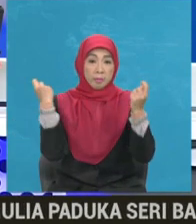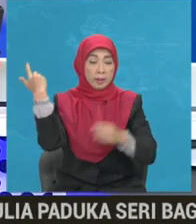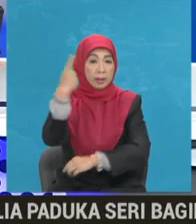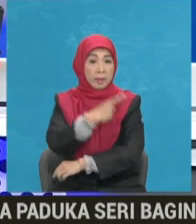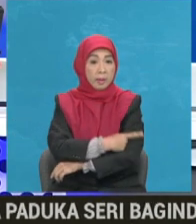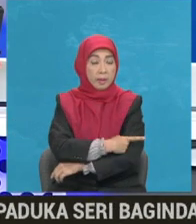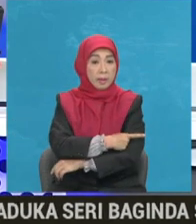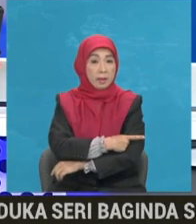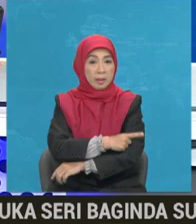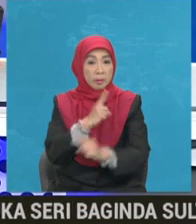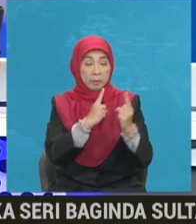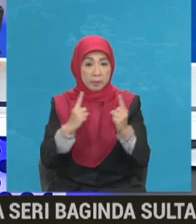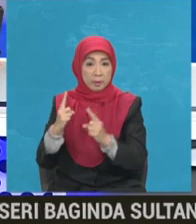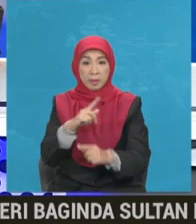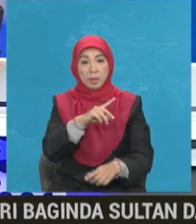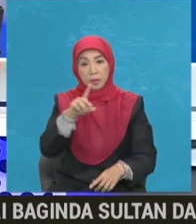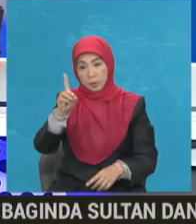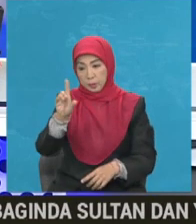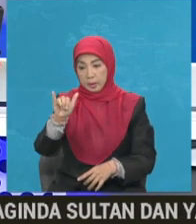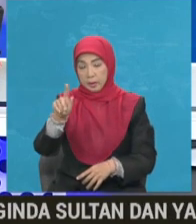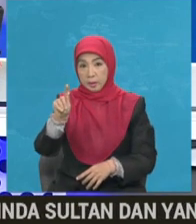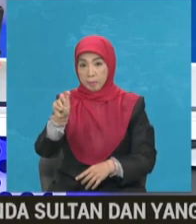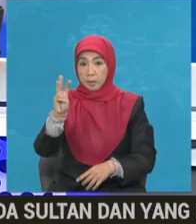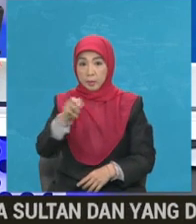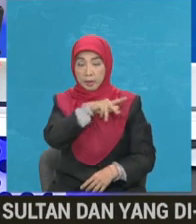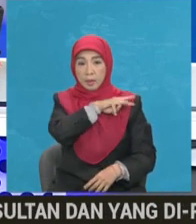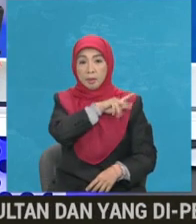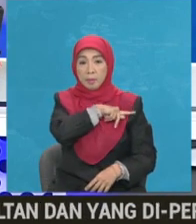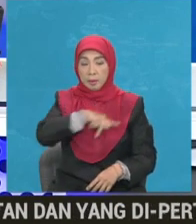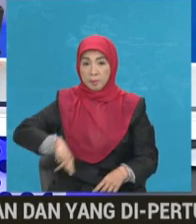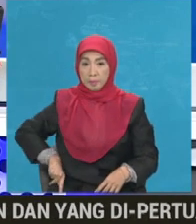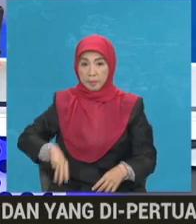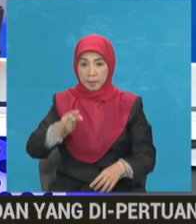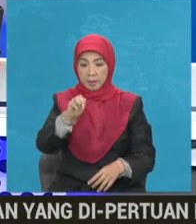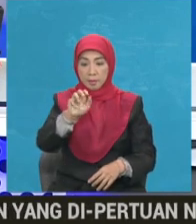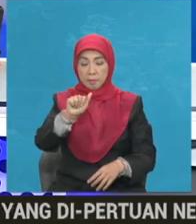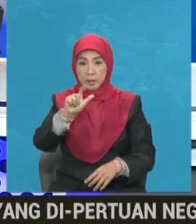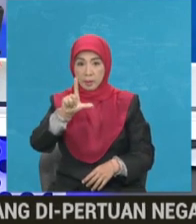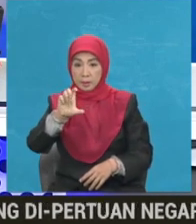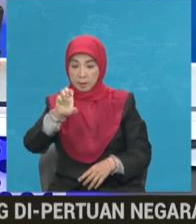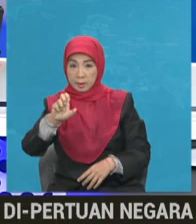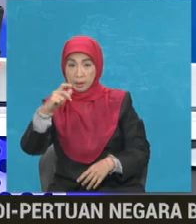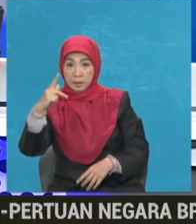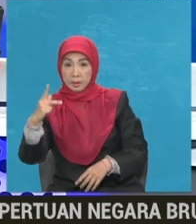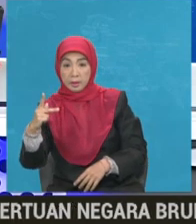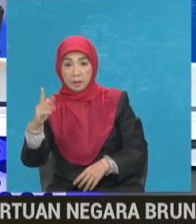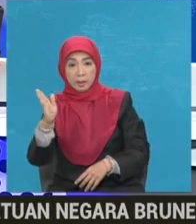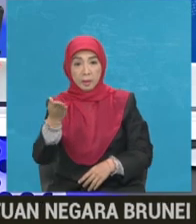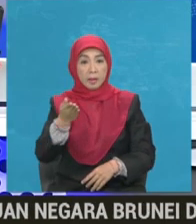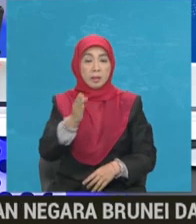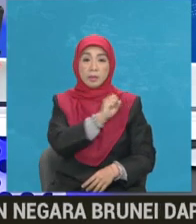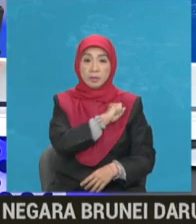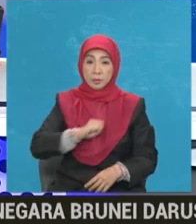hari Puja usia dulu yang teramat Mulia Paduka Sri penyerang muda belum Malik Ibni kebawah duli Yang Maha Mulia Paduka Sri Baginda Sultan